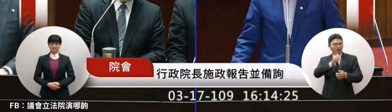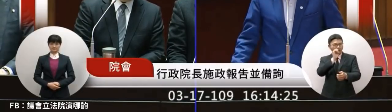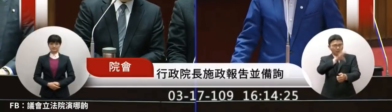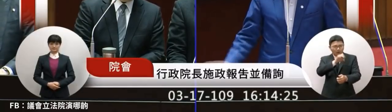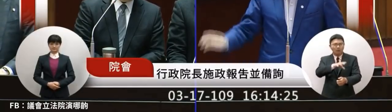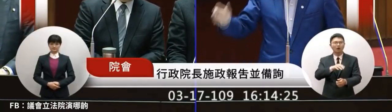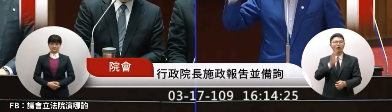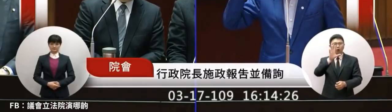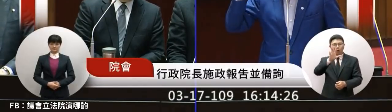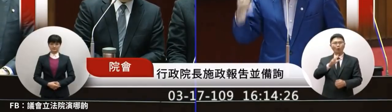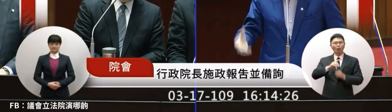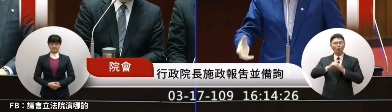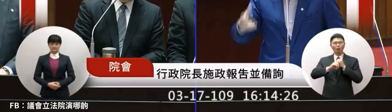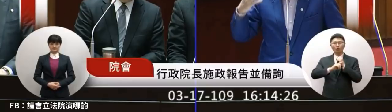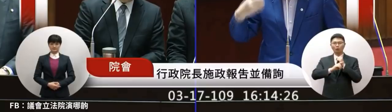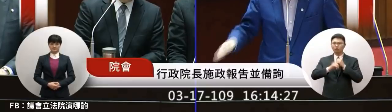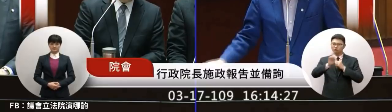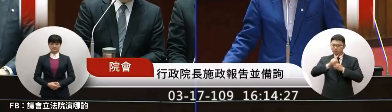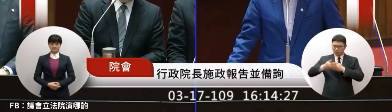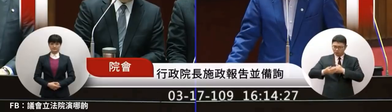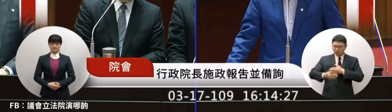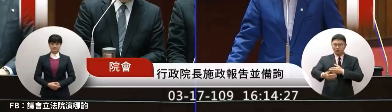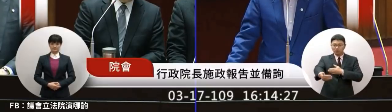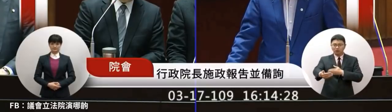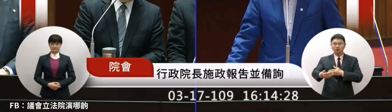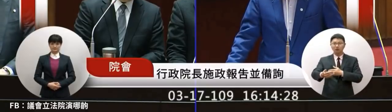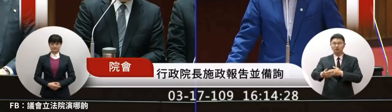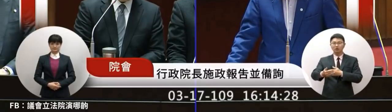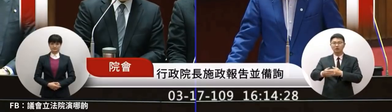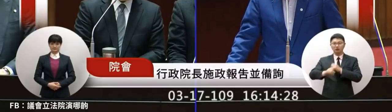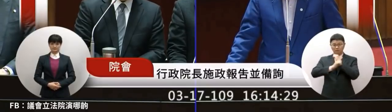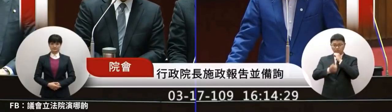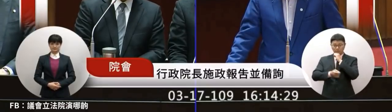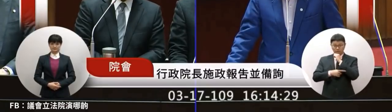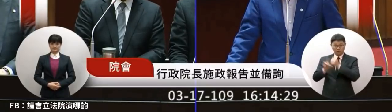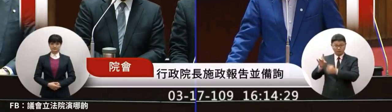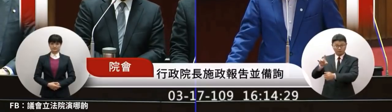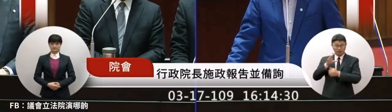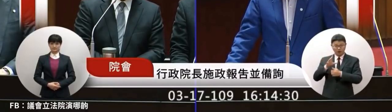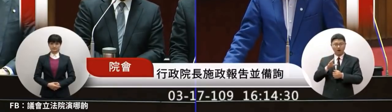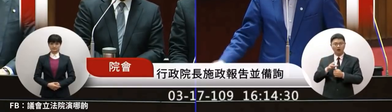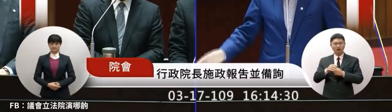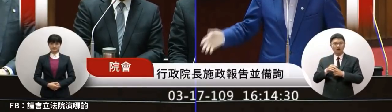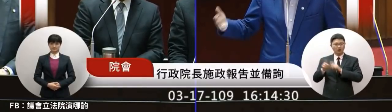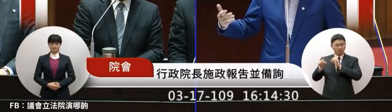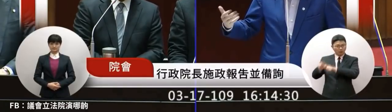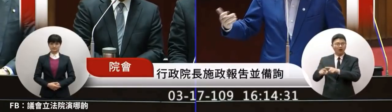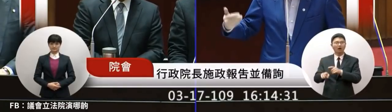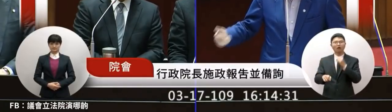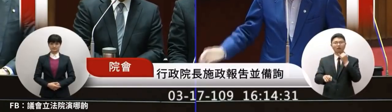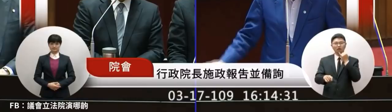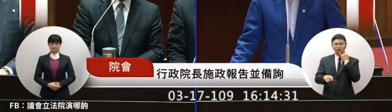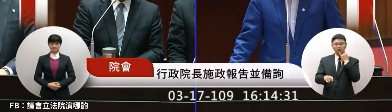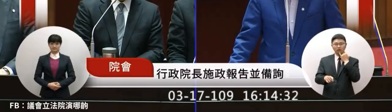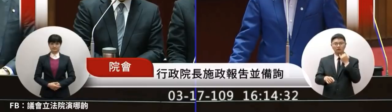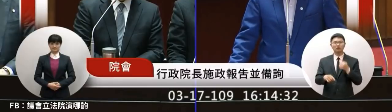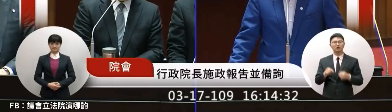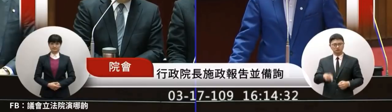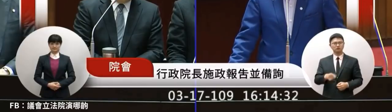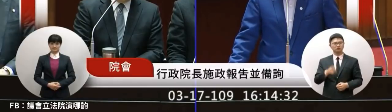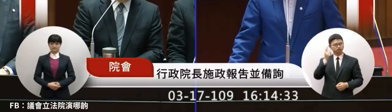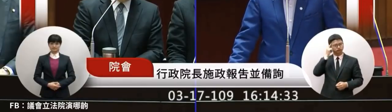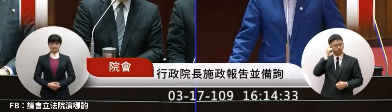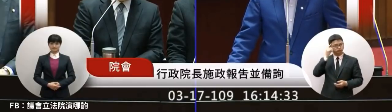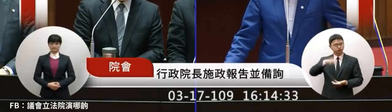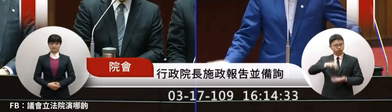的方法，才有法律的这个根源。这个是一个很好的建